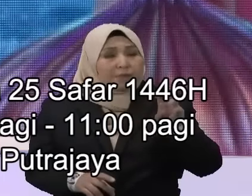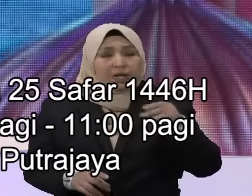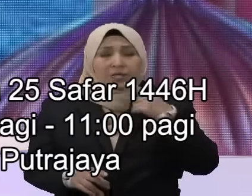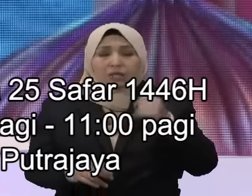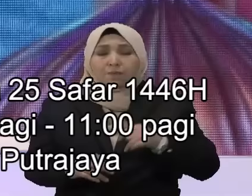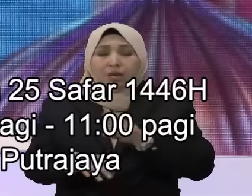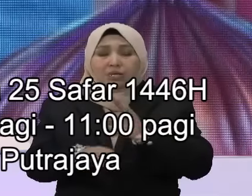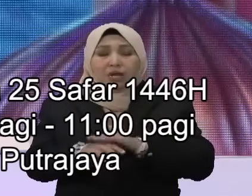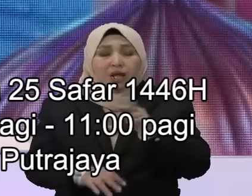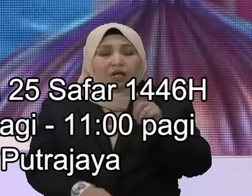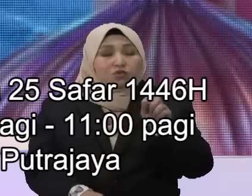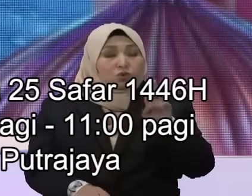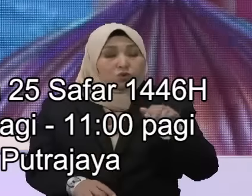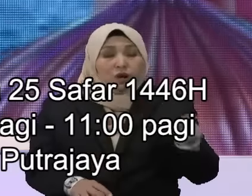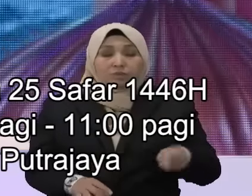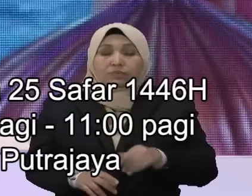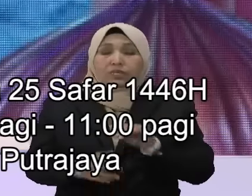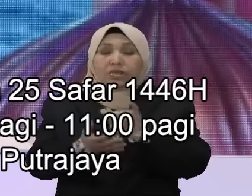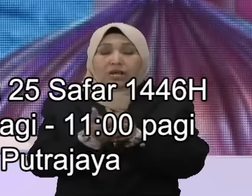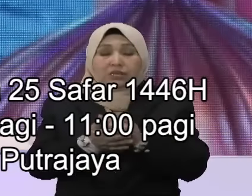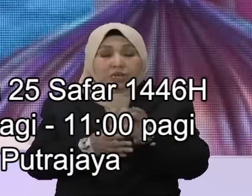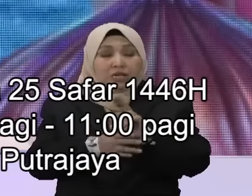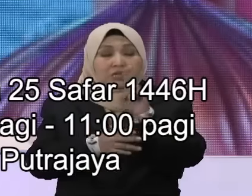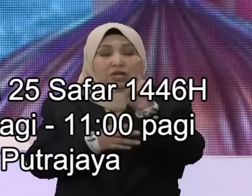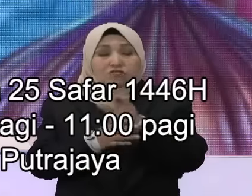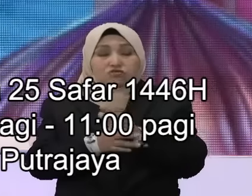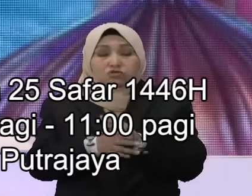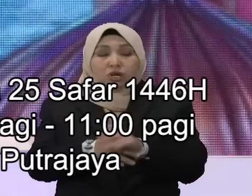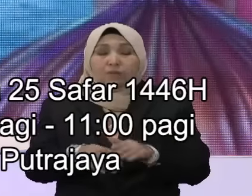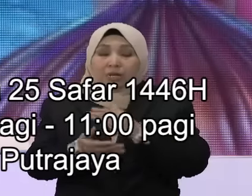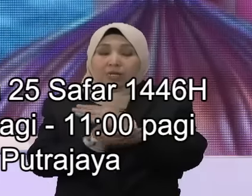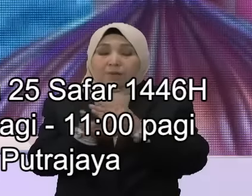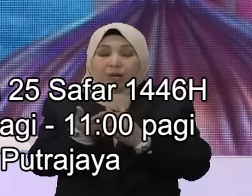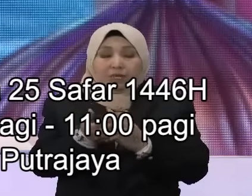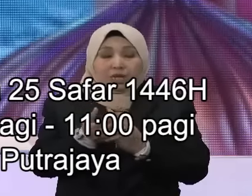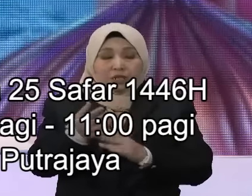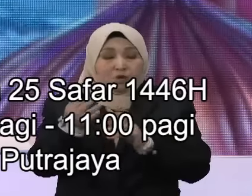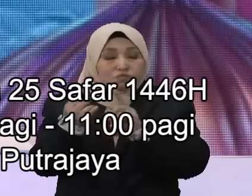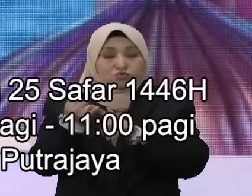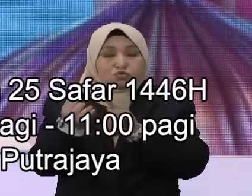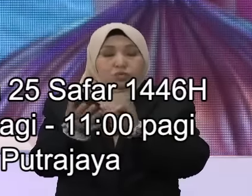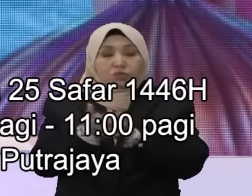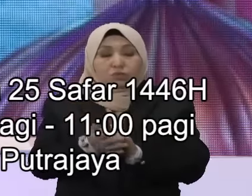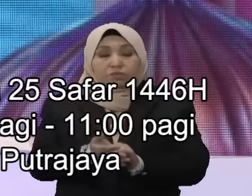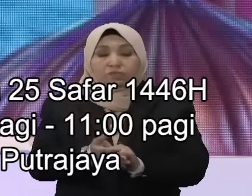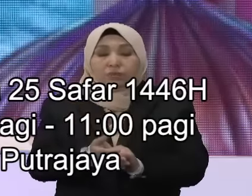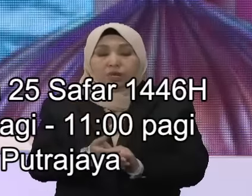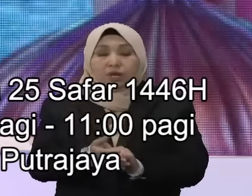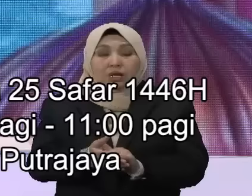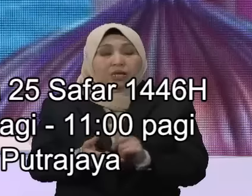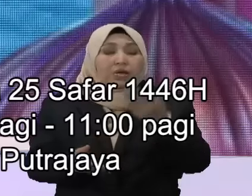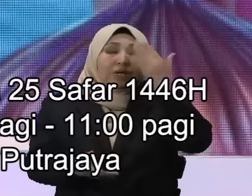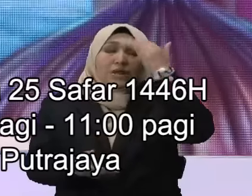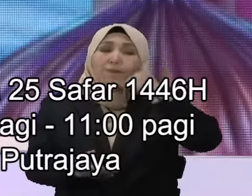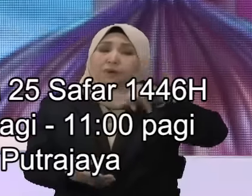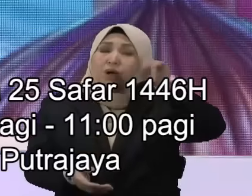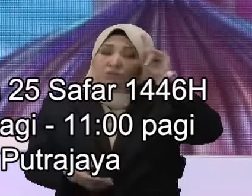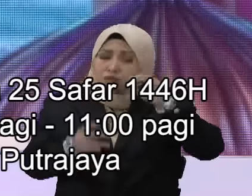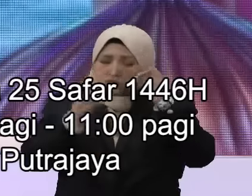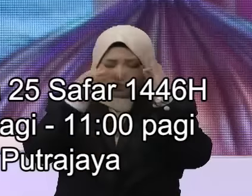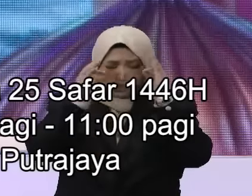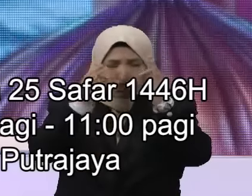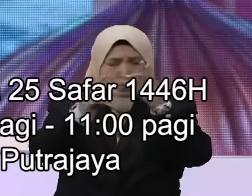kepada atraf, maksudnya di atas ni. Di hujung ke? Di bahagian, di hujung, kita panggil hujung atas ni. Kenapa Allah SWT